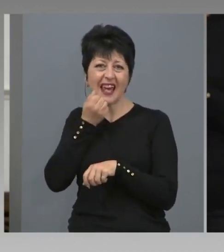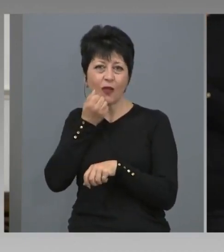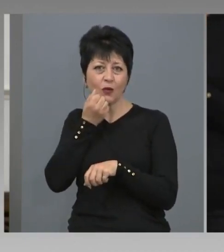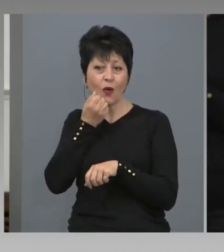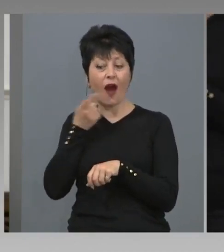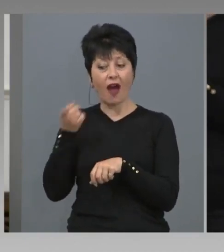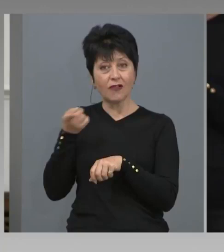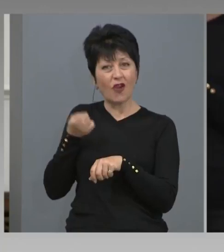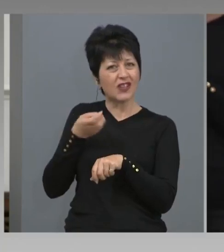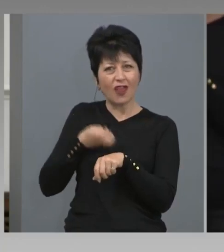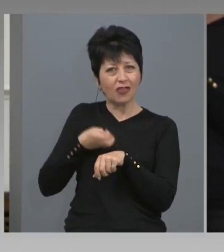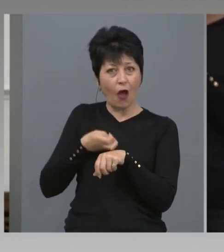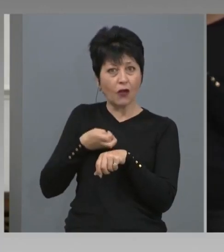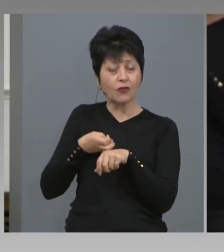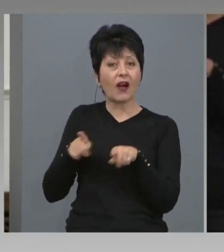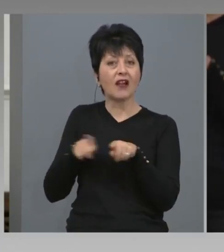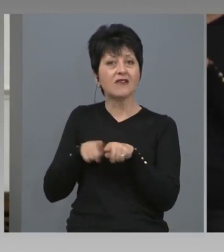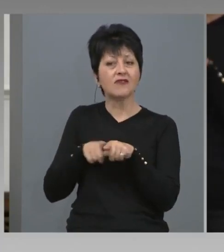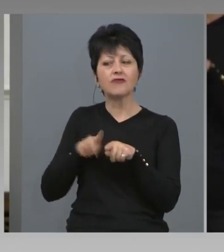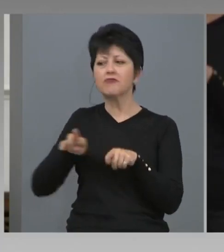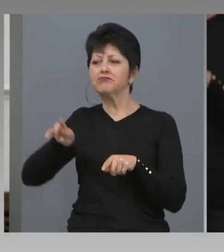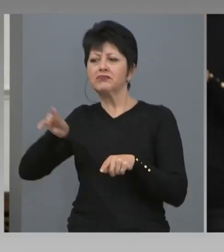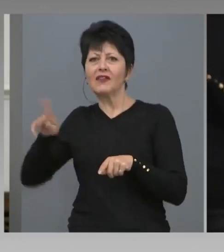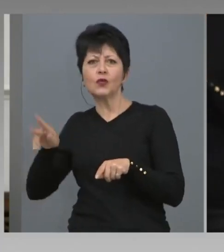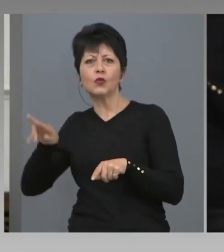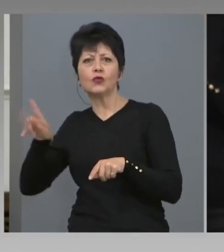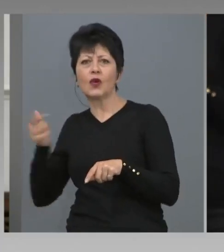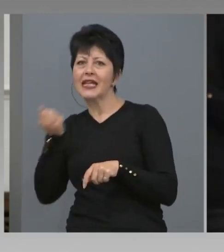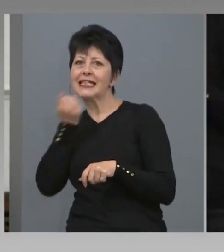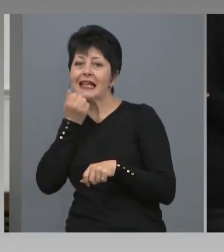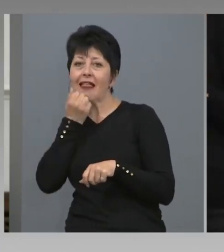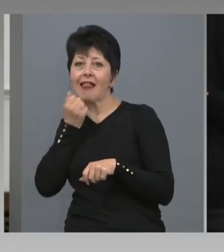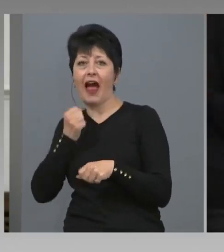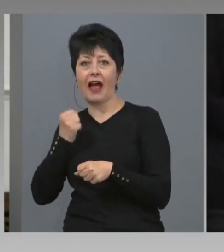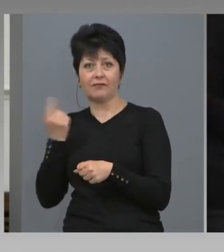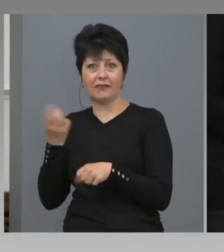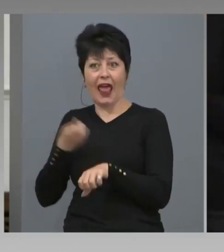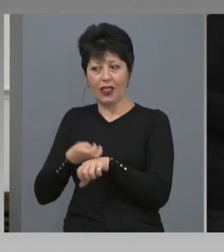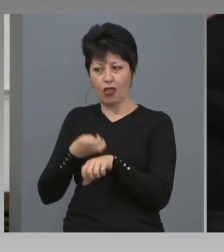лекар и на още няколко села. Той всъщност изследва ли или не?